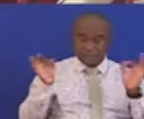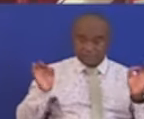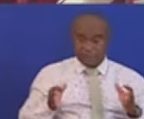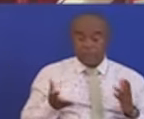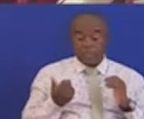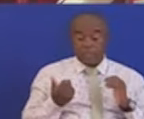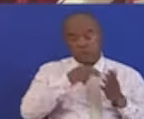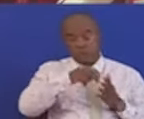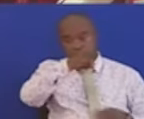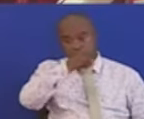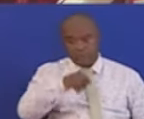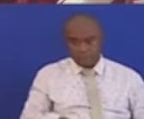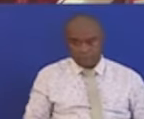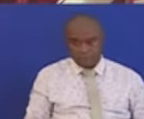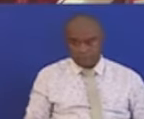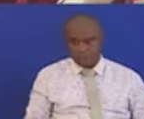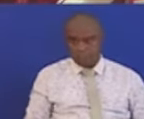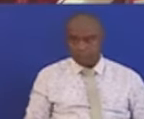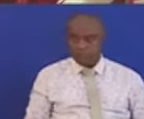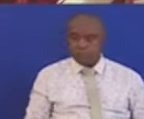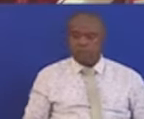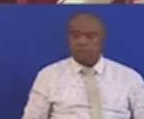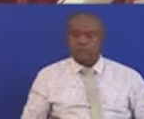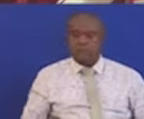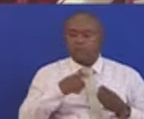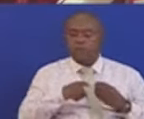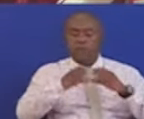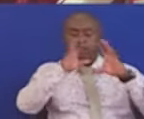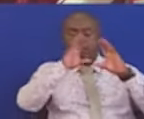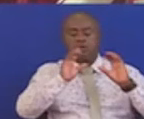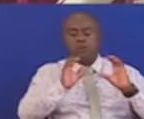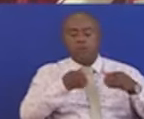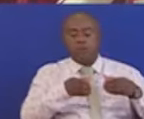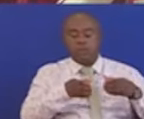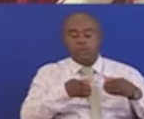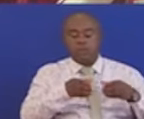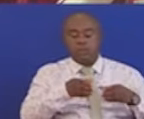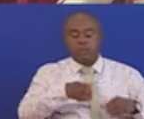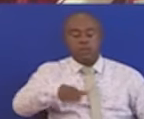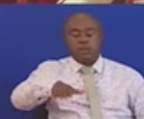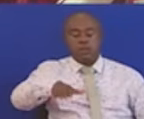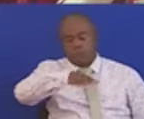kusama na kuch kwenye taar IFA hii Ya Kama Ya